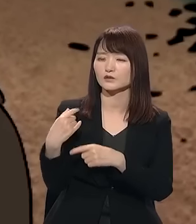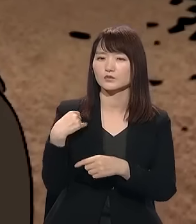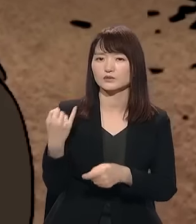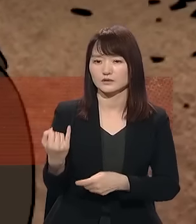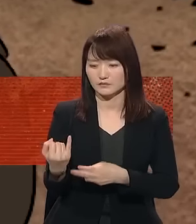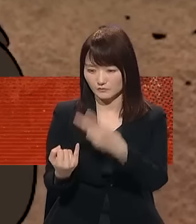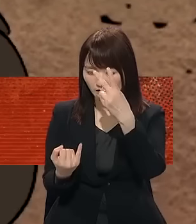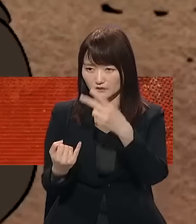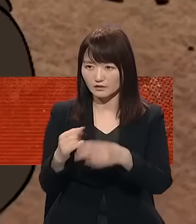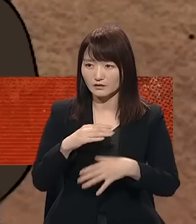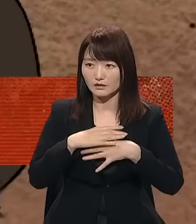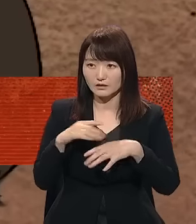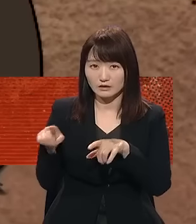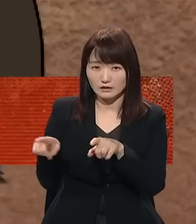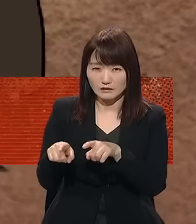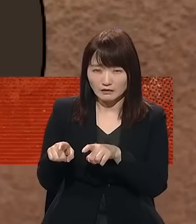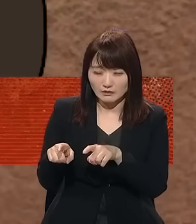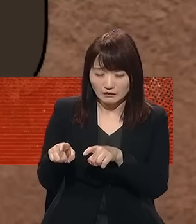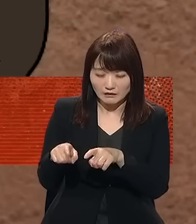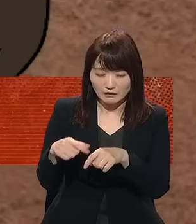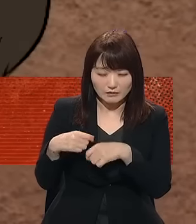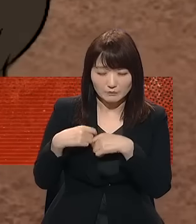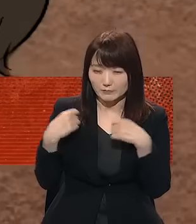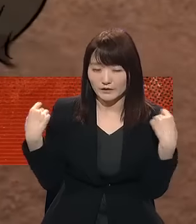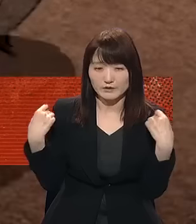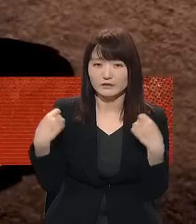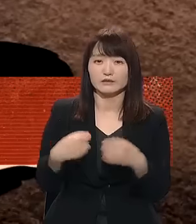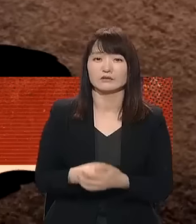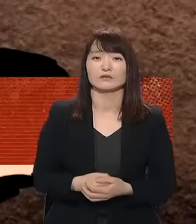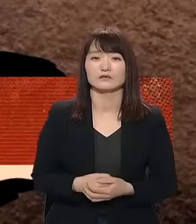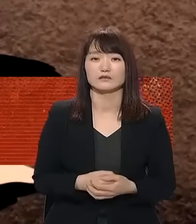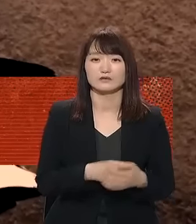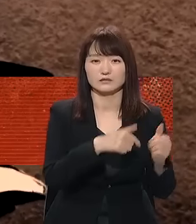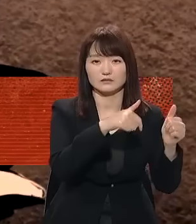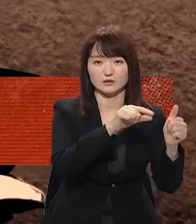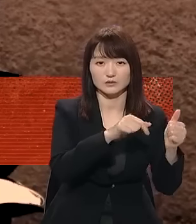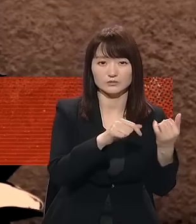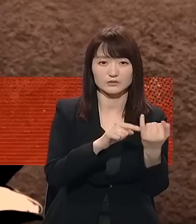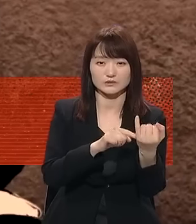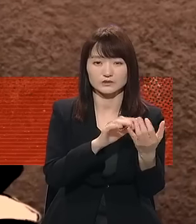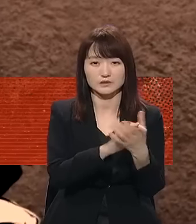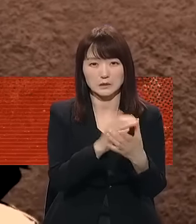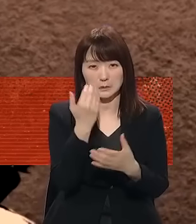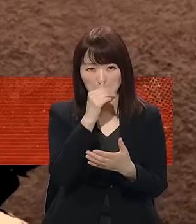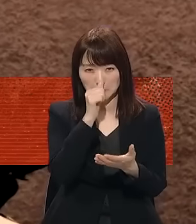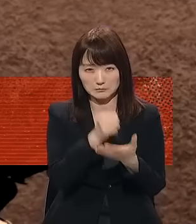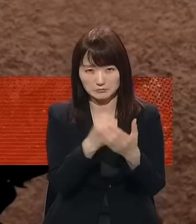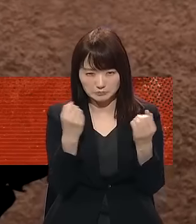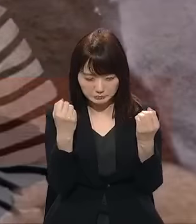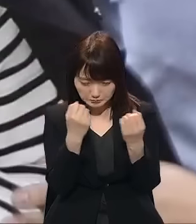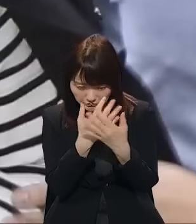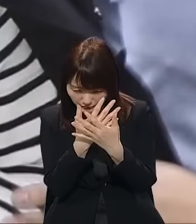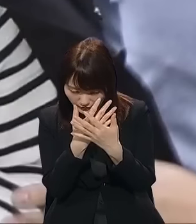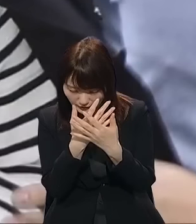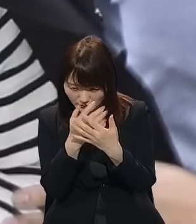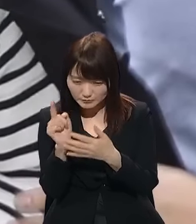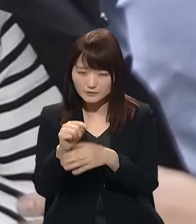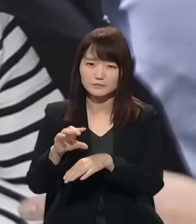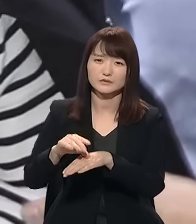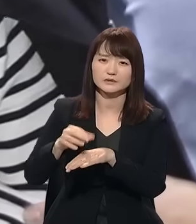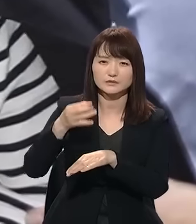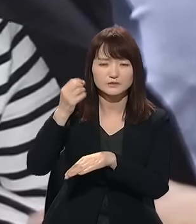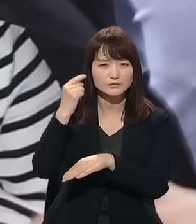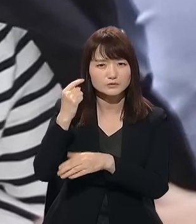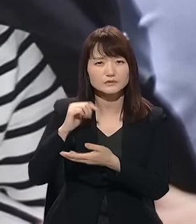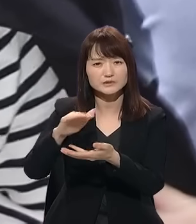피해자는 공포에 질려서 옷을 벗었다고 합니다 그리고 권씨와 여자친구는 성범죄로 위장하기 위해서이 차마 방송에서 전해드릴 수